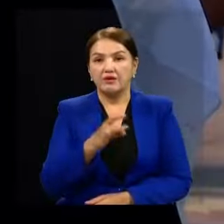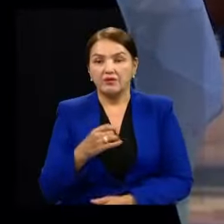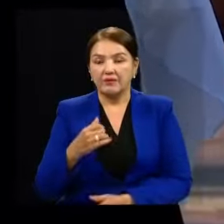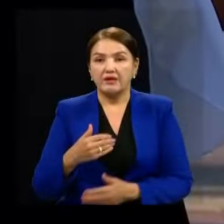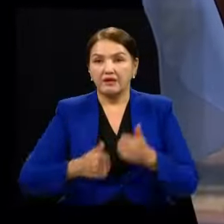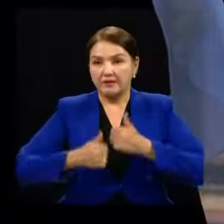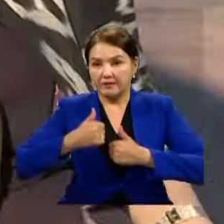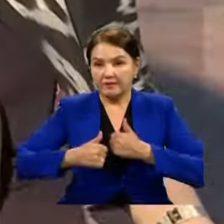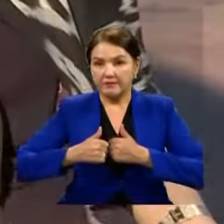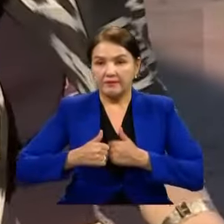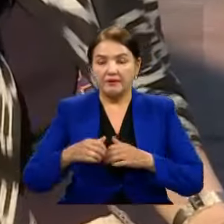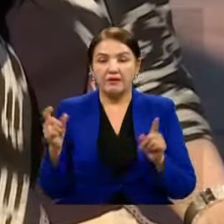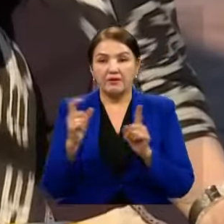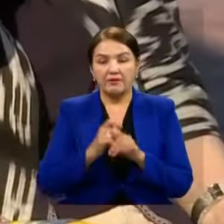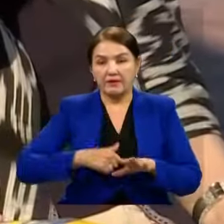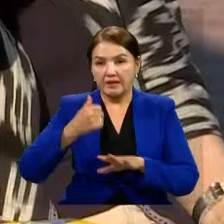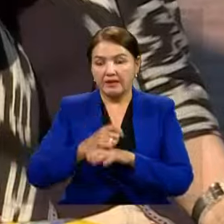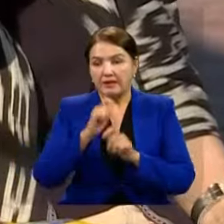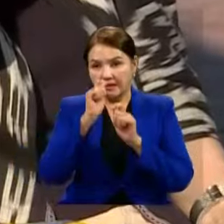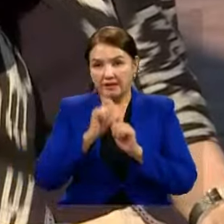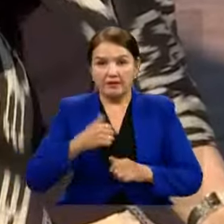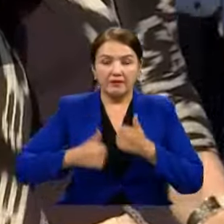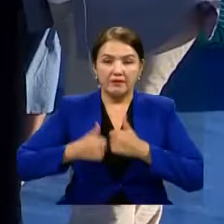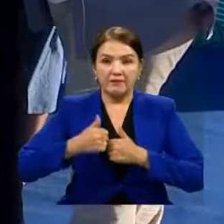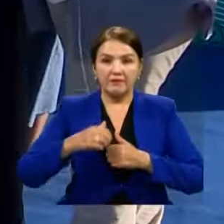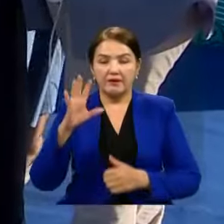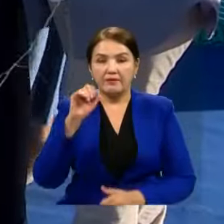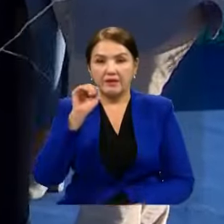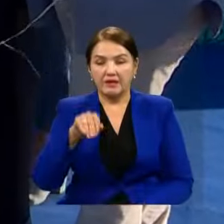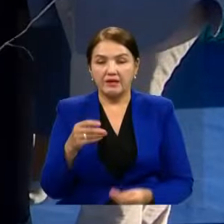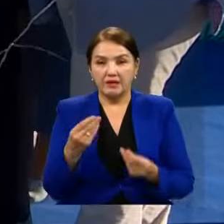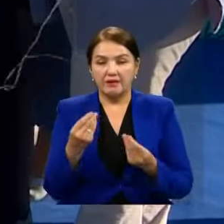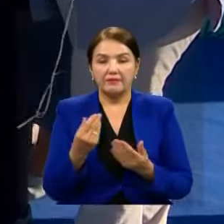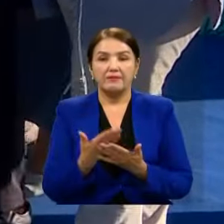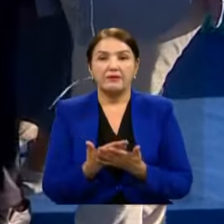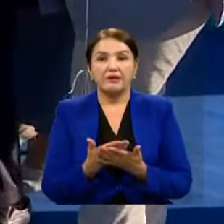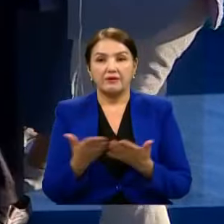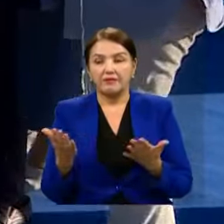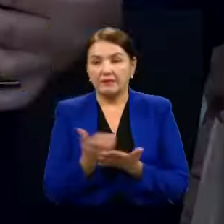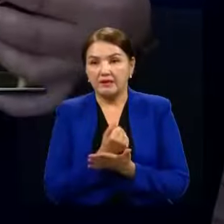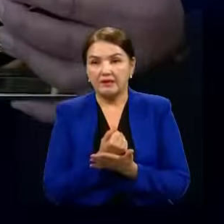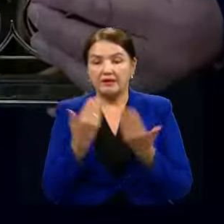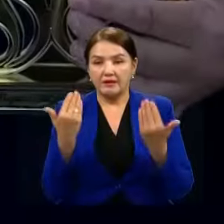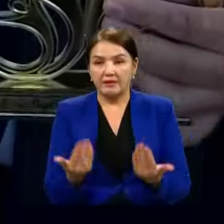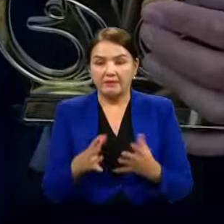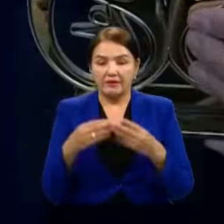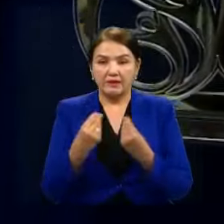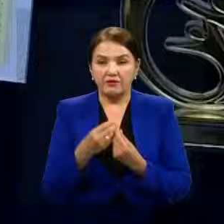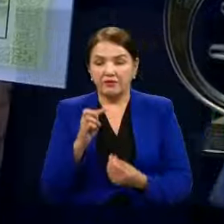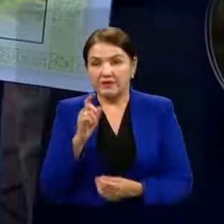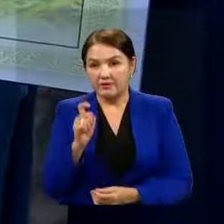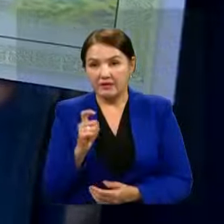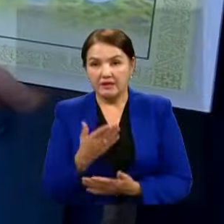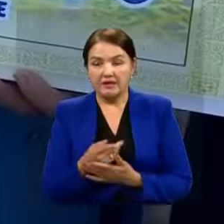республиканские соревнования. К слову, главный приз городского конкурса – 500 тысяч тенге. Его и получила сегодня семья